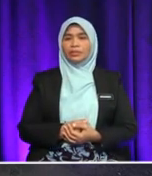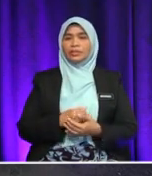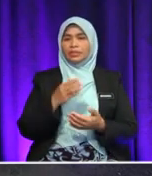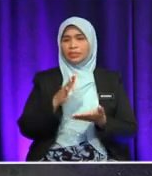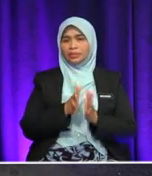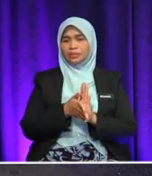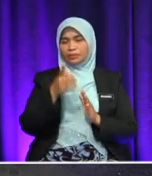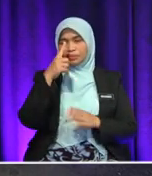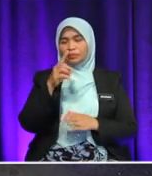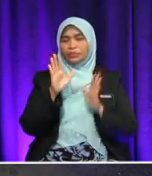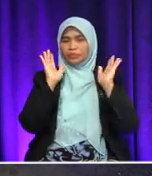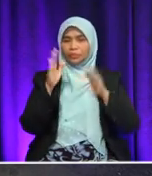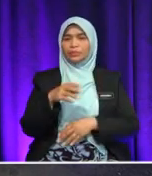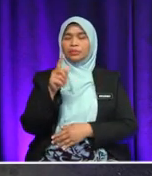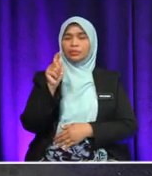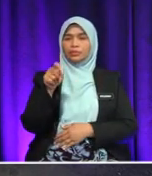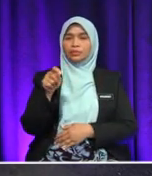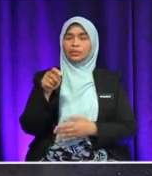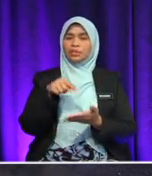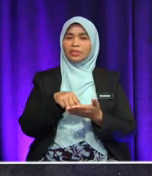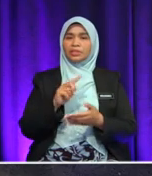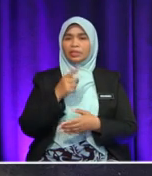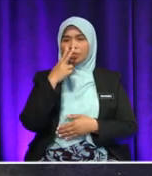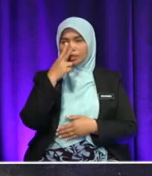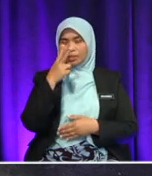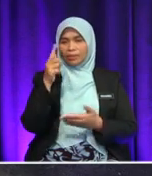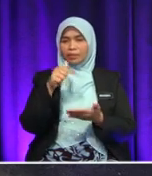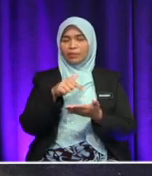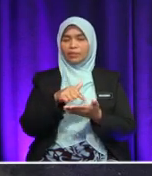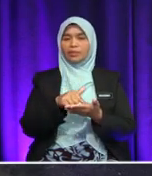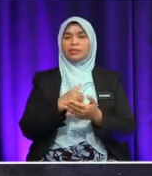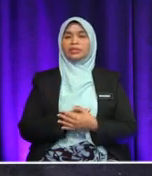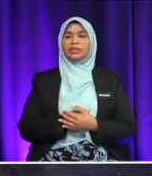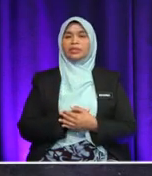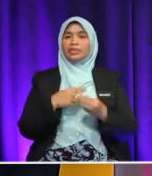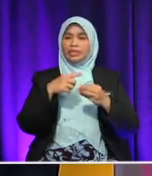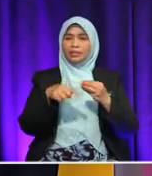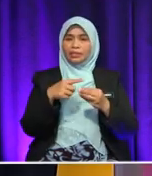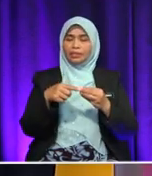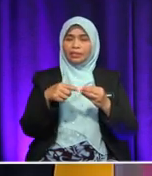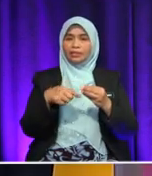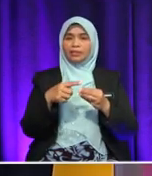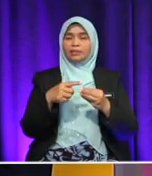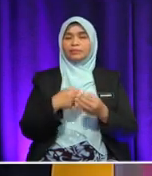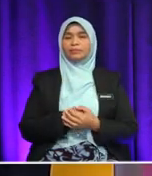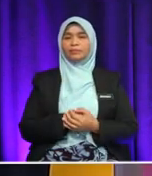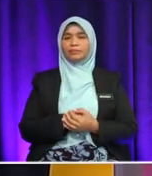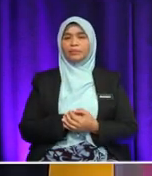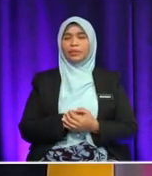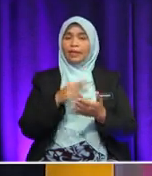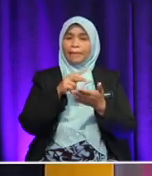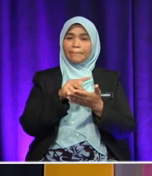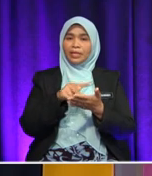Sholat Sunnah Tasbih ini ya seterusnya kita lihat ya berkaitan dengan berkaitan dengan